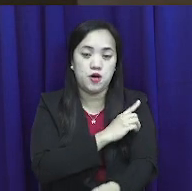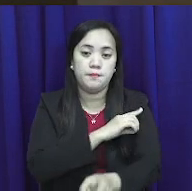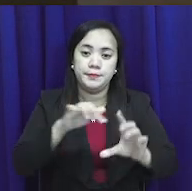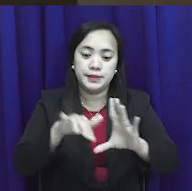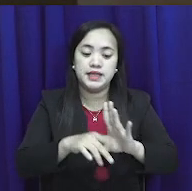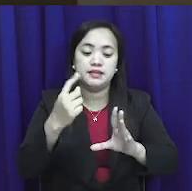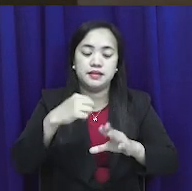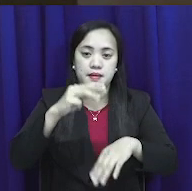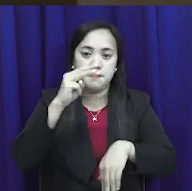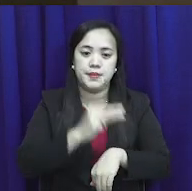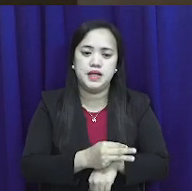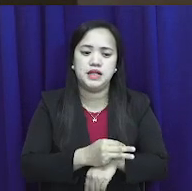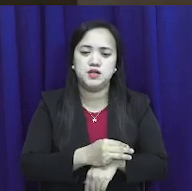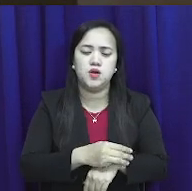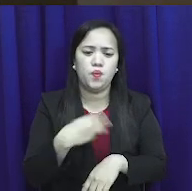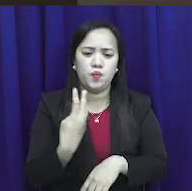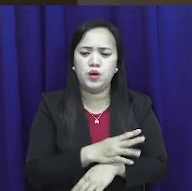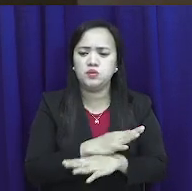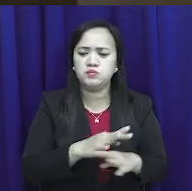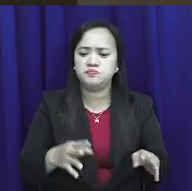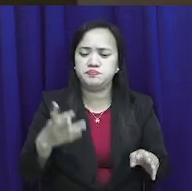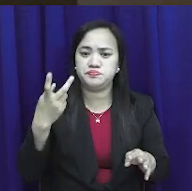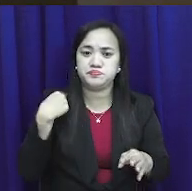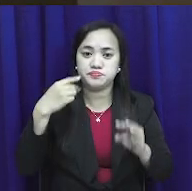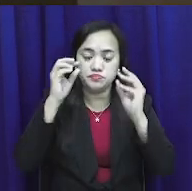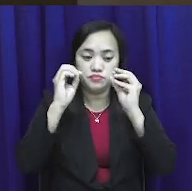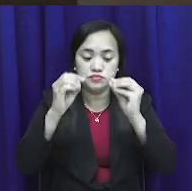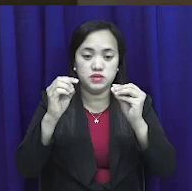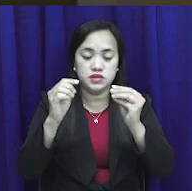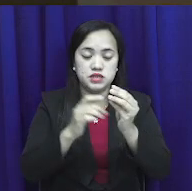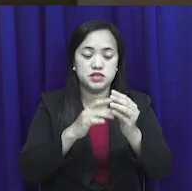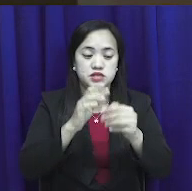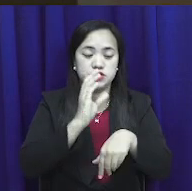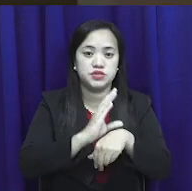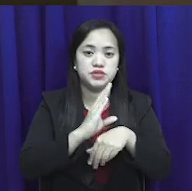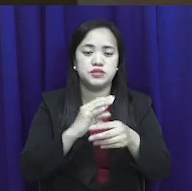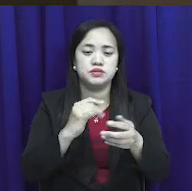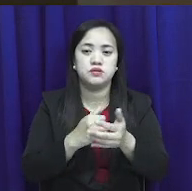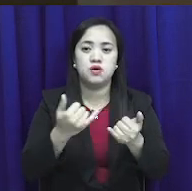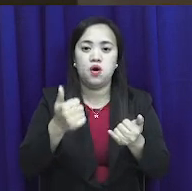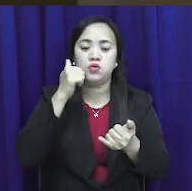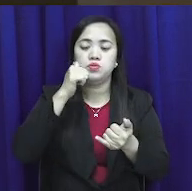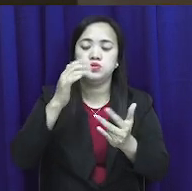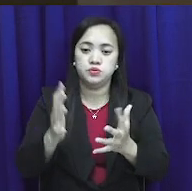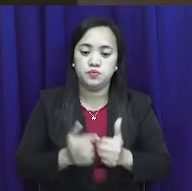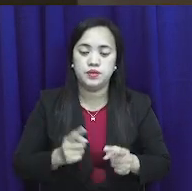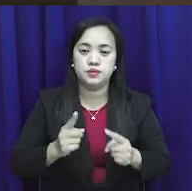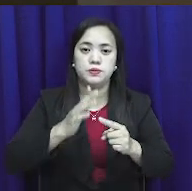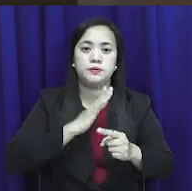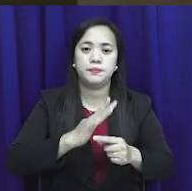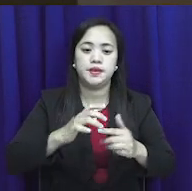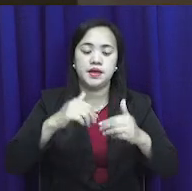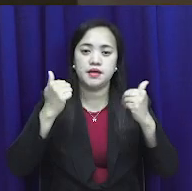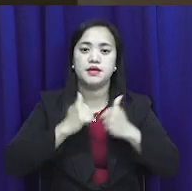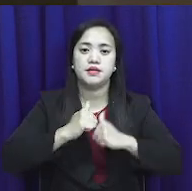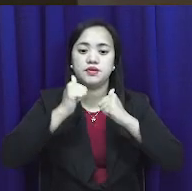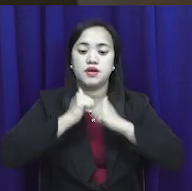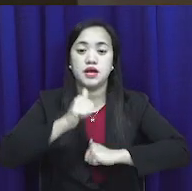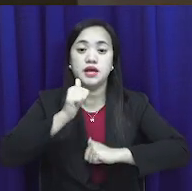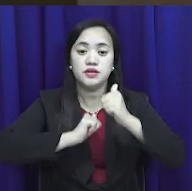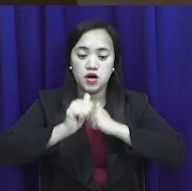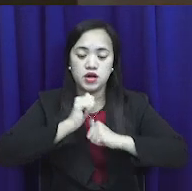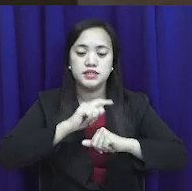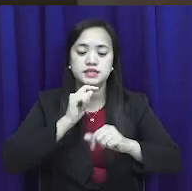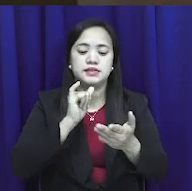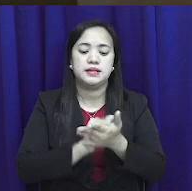hindi naman tayo tinuturuan ng simbahan in fact kaya ngayon po e naririnig niyo na-encourage kayo na ang Ministry ay makakatulong sa